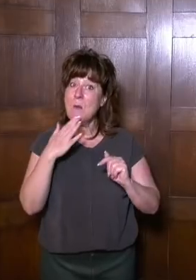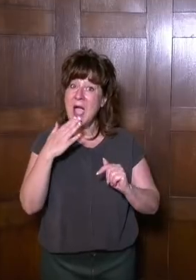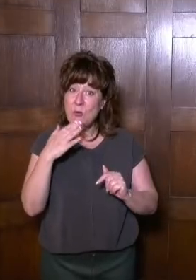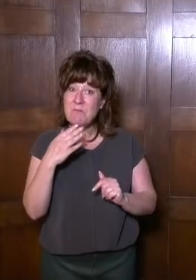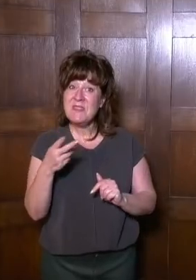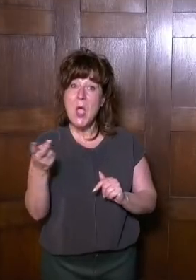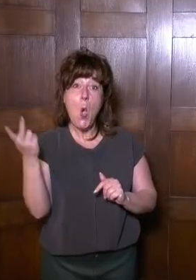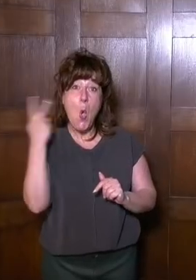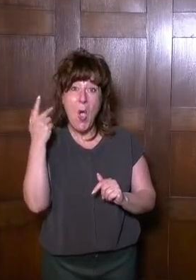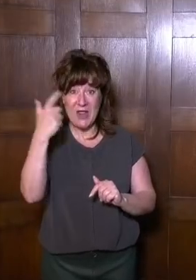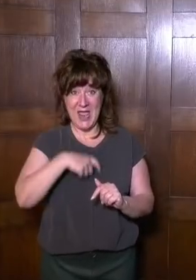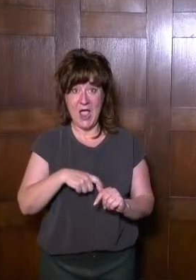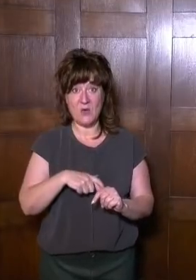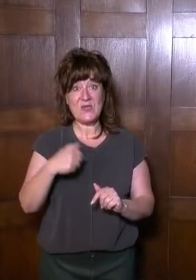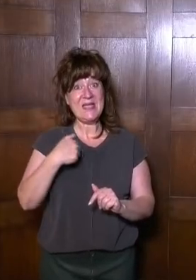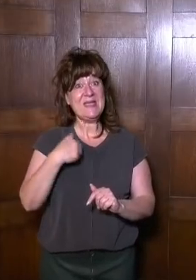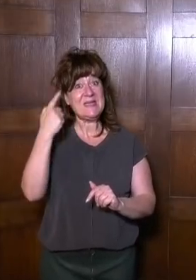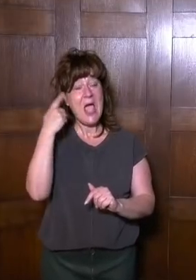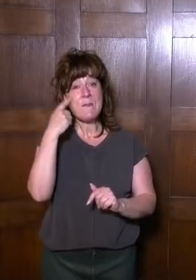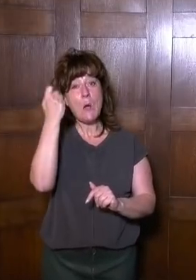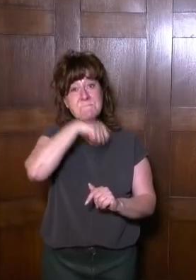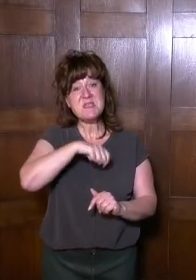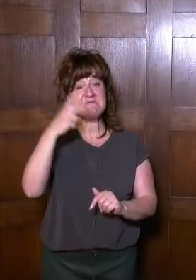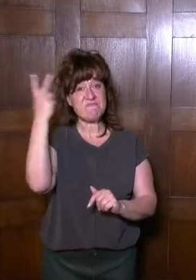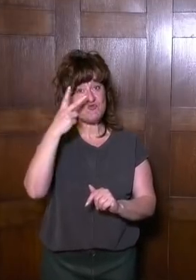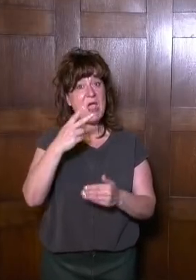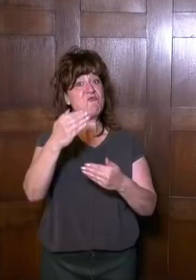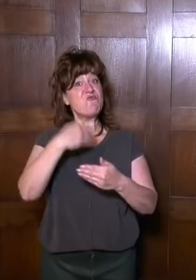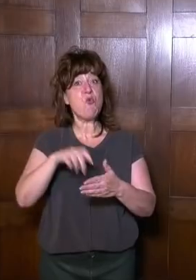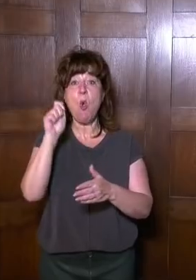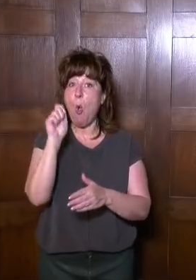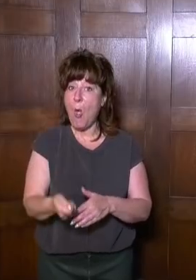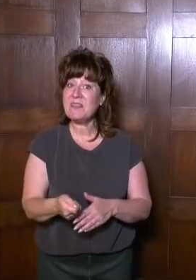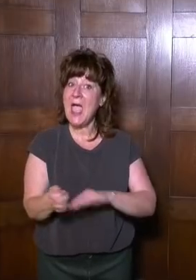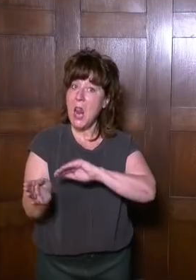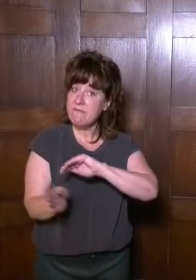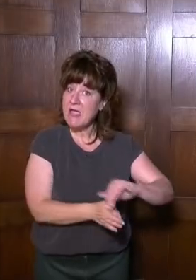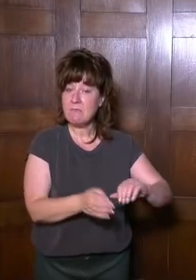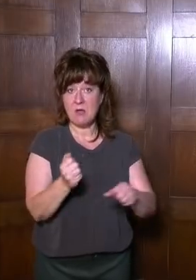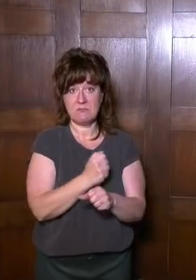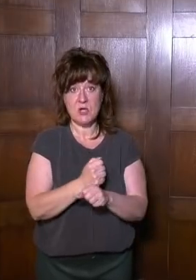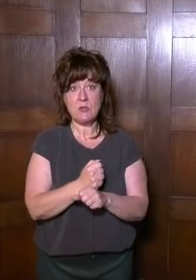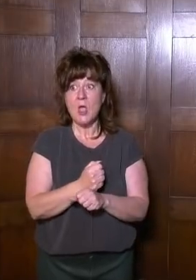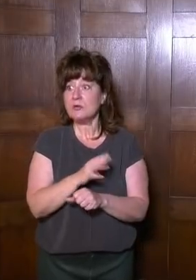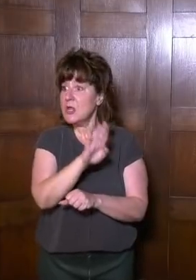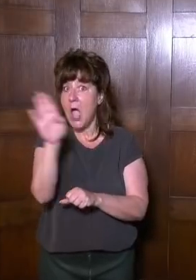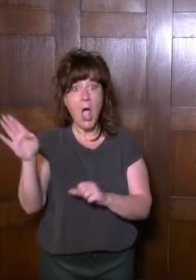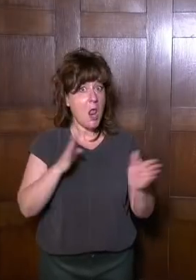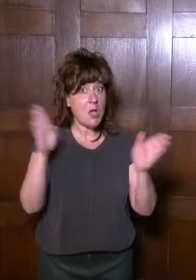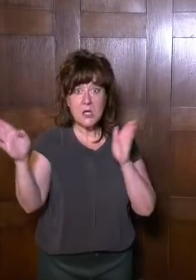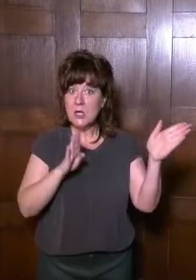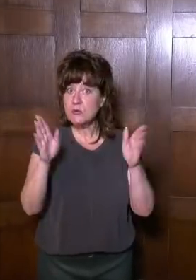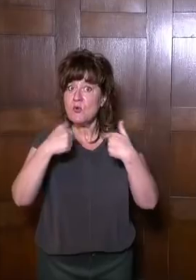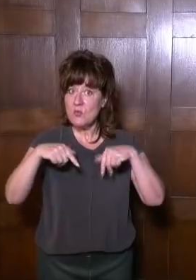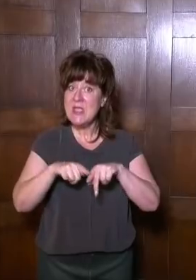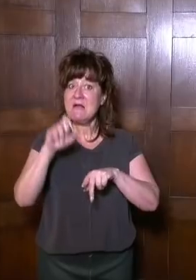dass daraus auch Missverständnisse, Vorurteile beseitigt werden können. Und das sage ich in jede Richtung. Deswegen, wir werden schon einen Termin